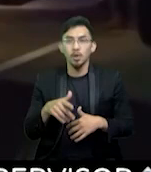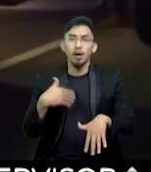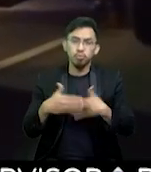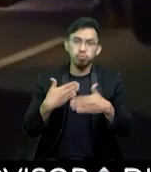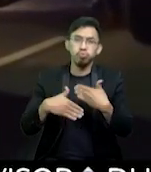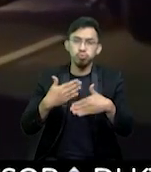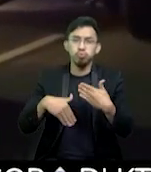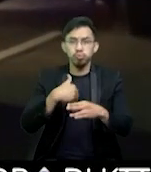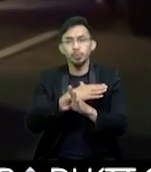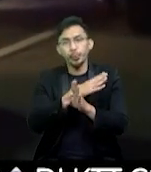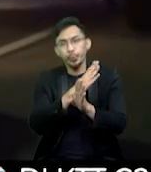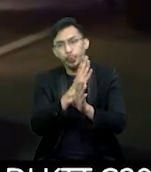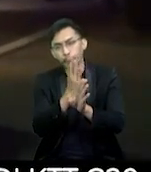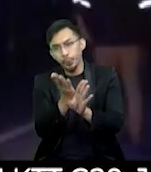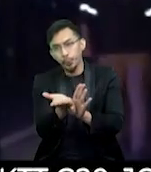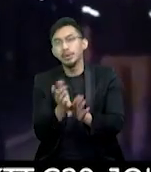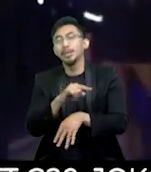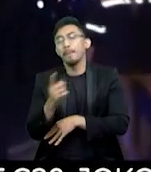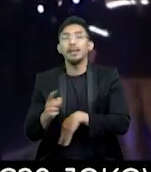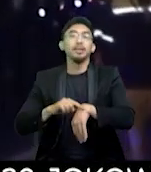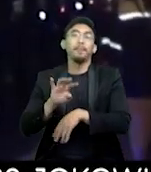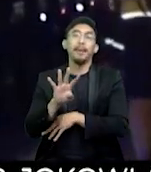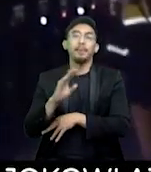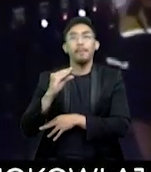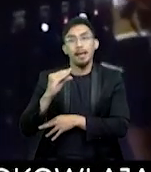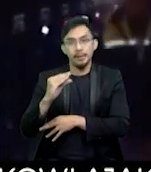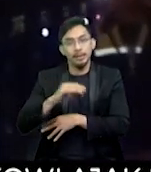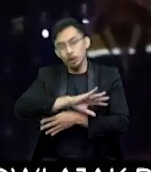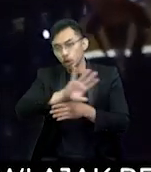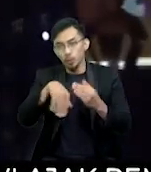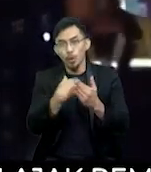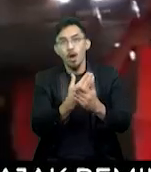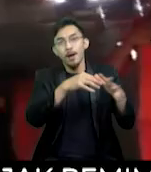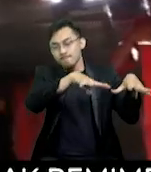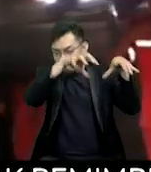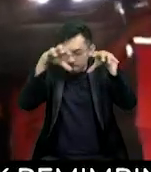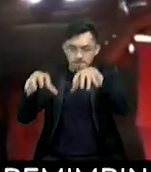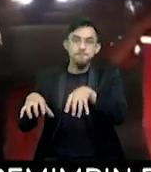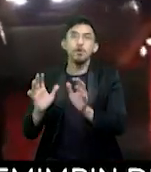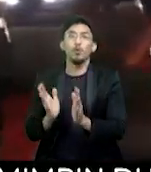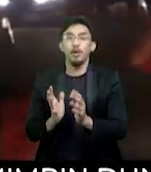04.00 pagi kerbau arti berhasil dievakuasi dengan kondisi yang rusak parah